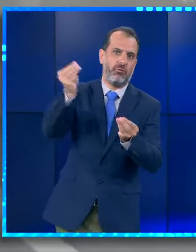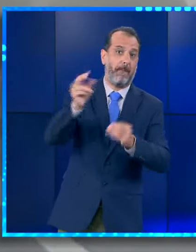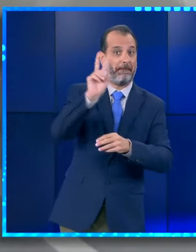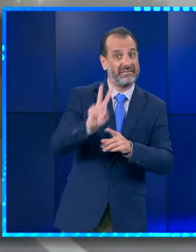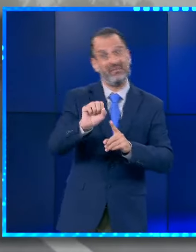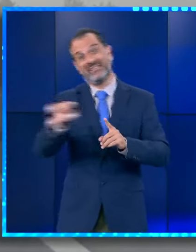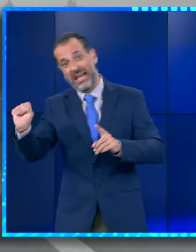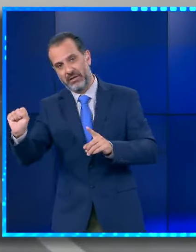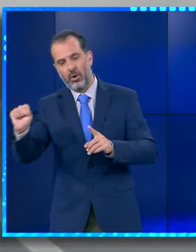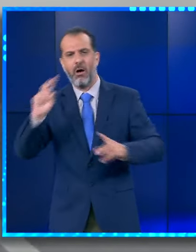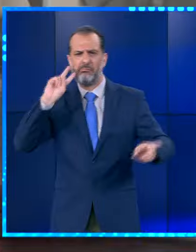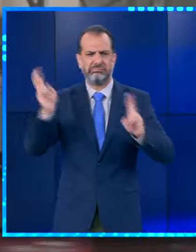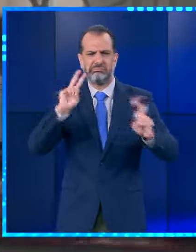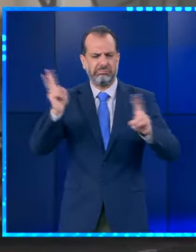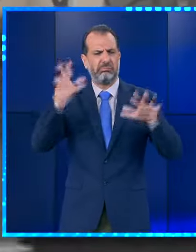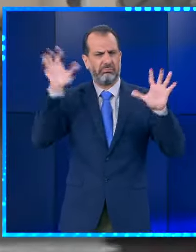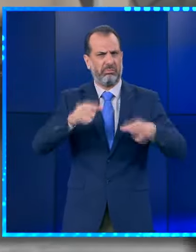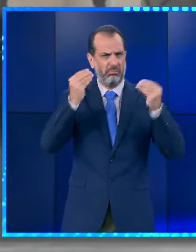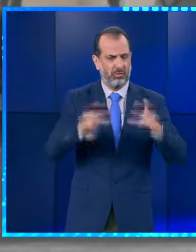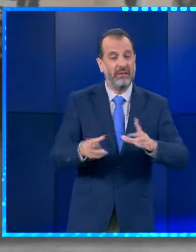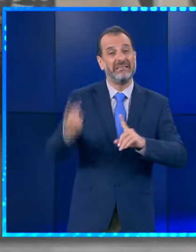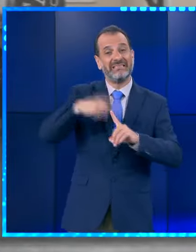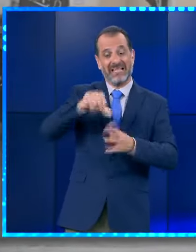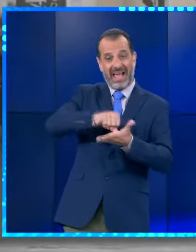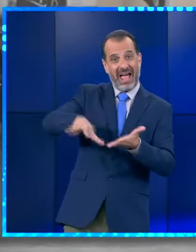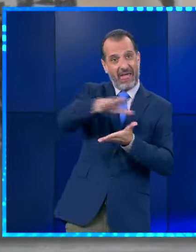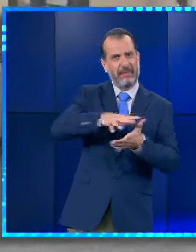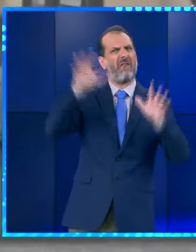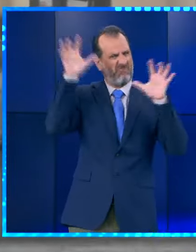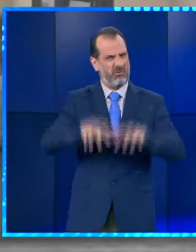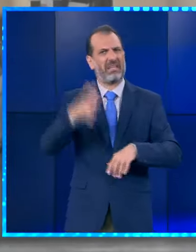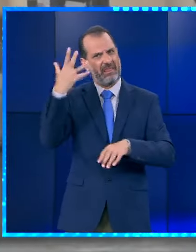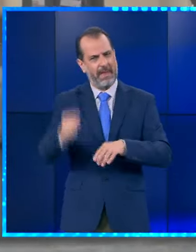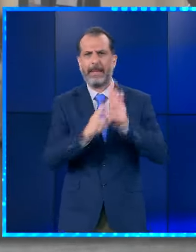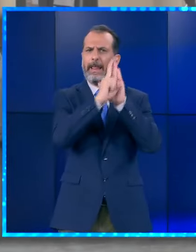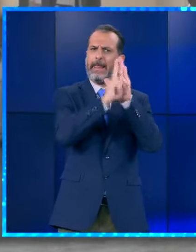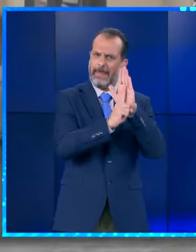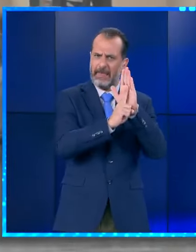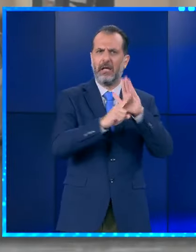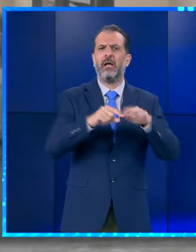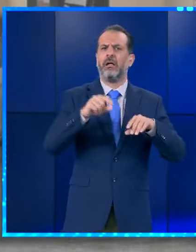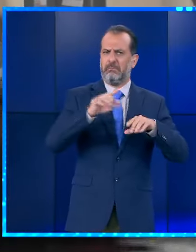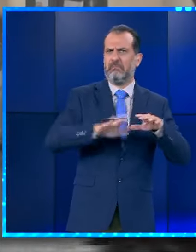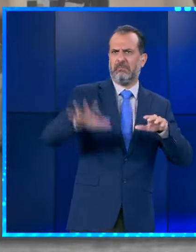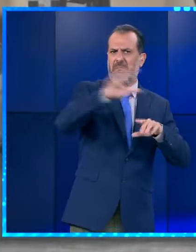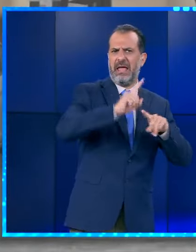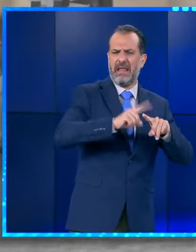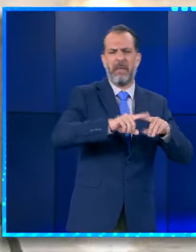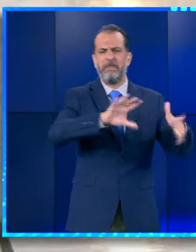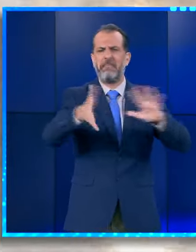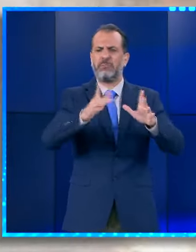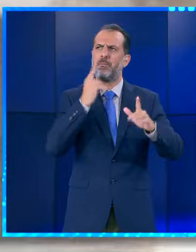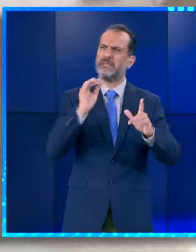Σάββατο. Από την κακοκαιρία όμως θα επηρεαστεί και η Αττική. Η θερμοκρασία θα σημειώσει μικρή πτώση στα υπηρετικά και θα κοιμηθεί κοντά